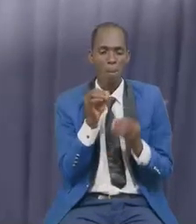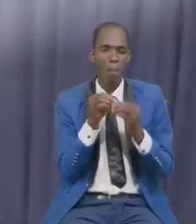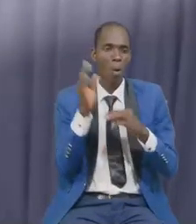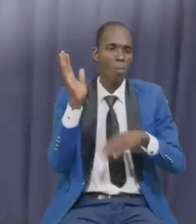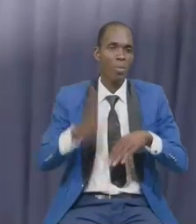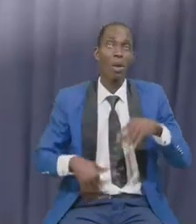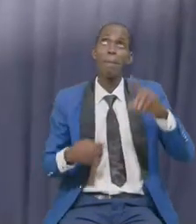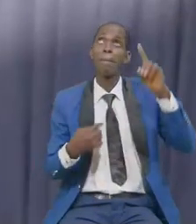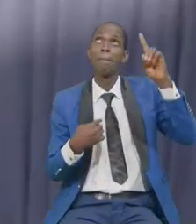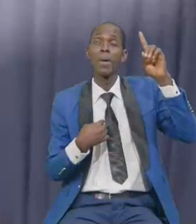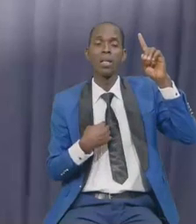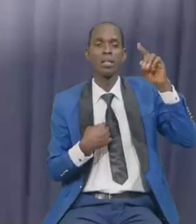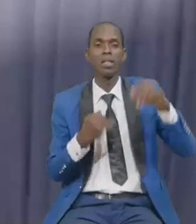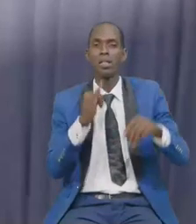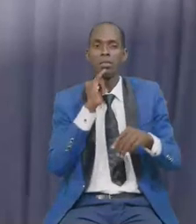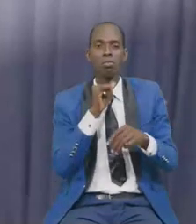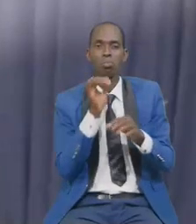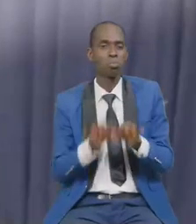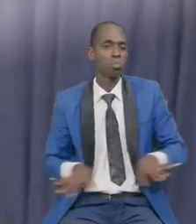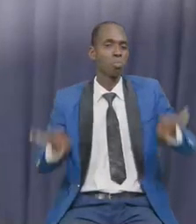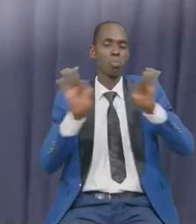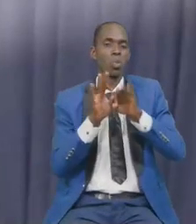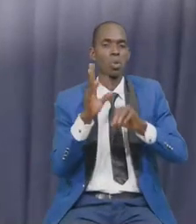plus que moi, n'est pas digne de moi.